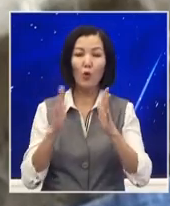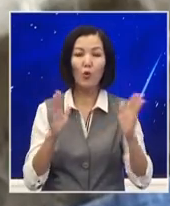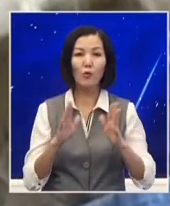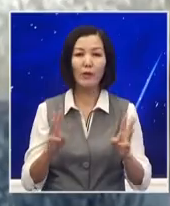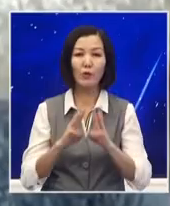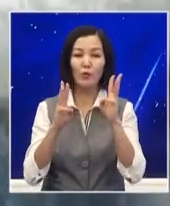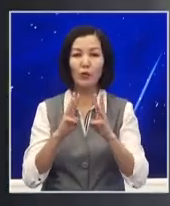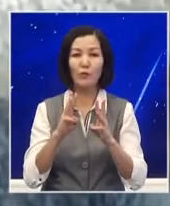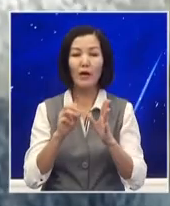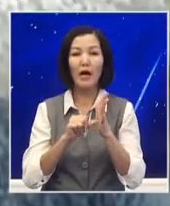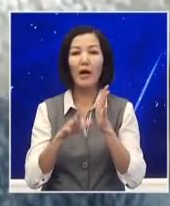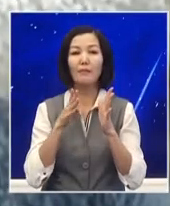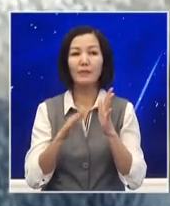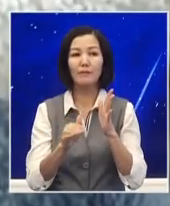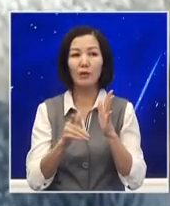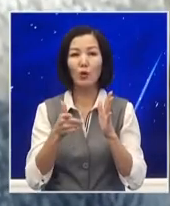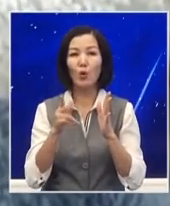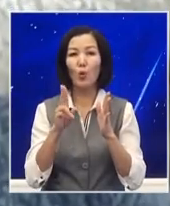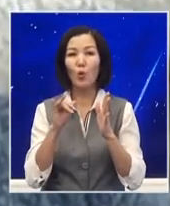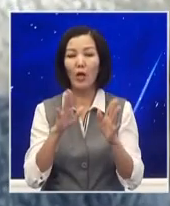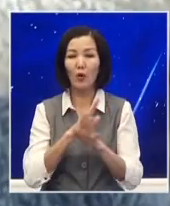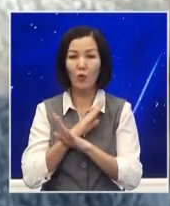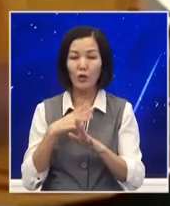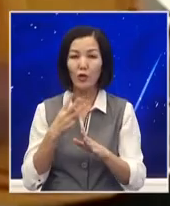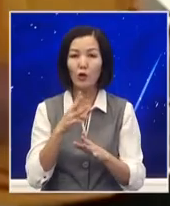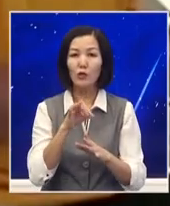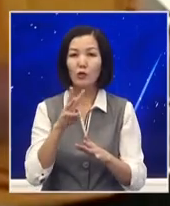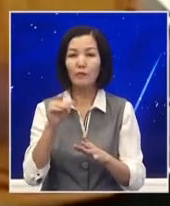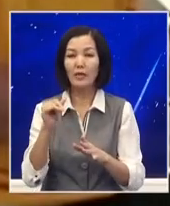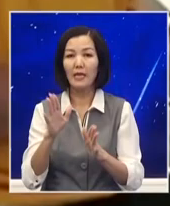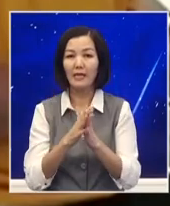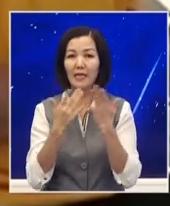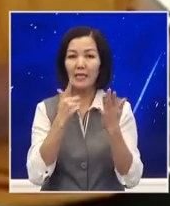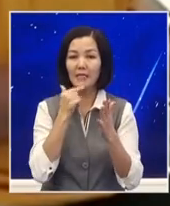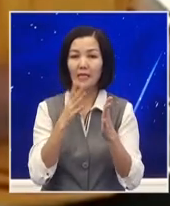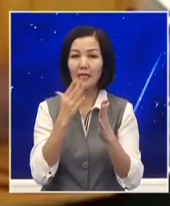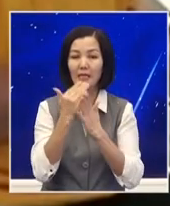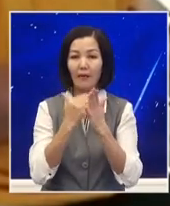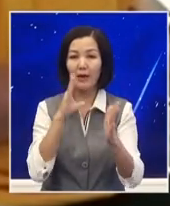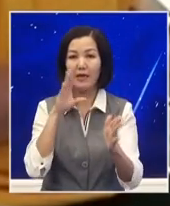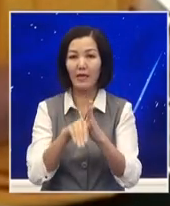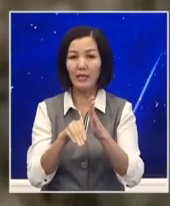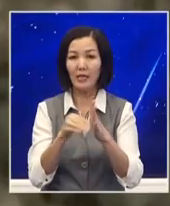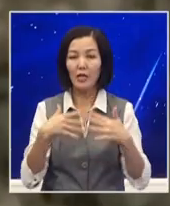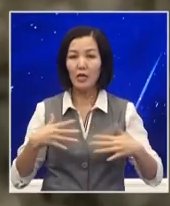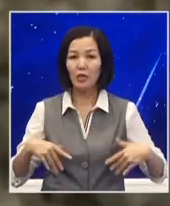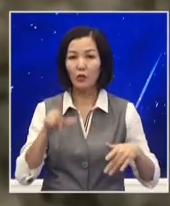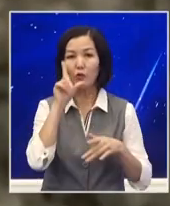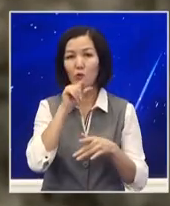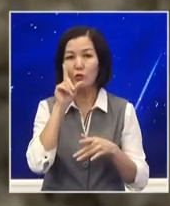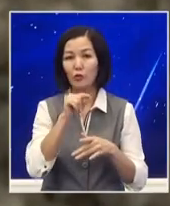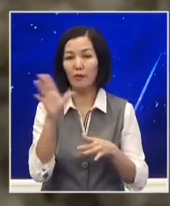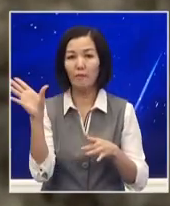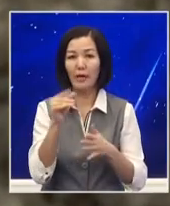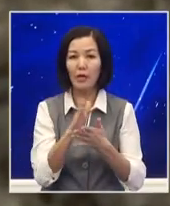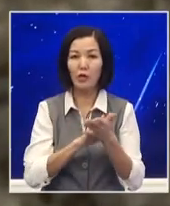жазда шамамен 60 мың коала өлген екен. Жалпы 3 миллиардқа жуық қызыл кітапқа енген жабайы жан-жануар мен құс жоғалған. Топтаманы